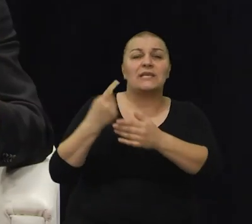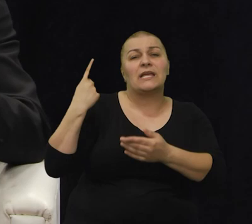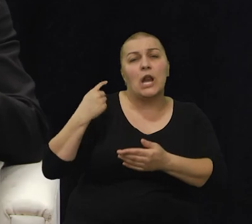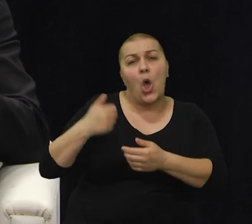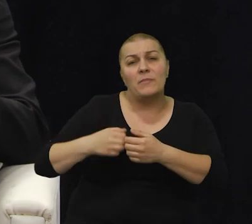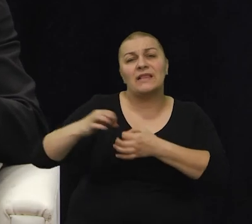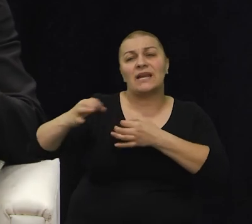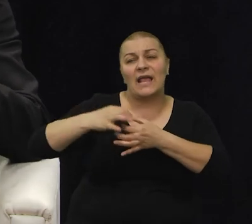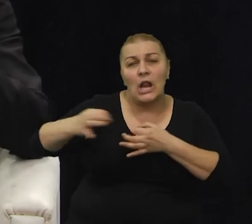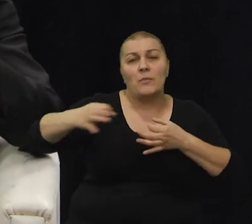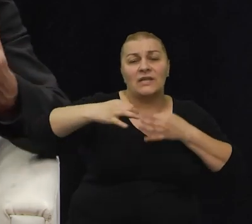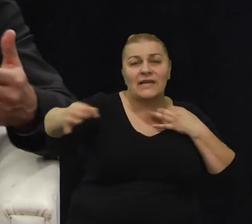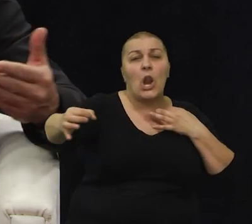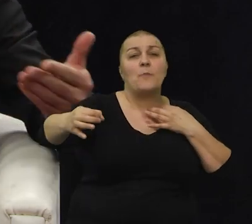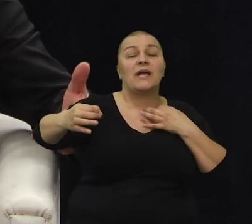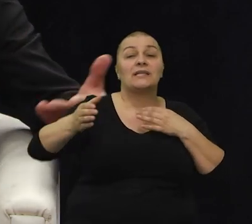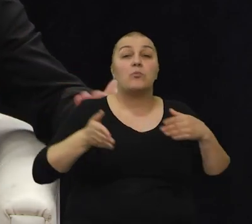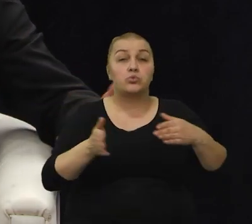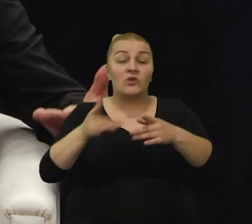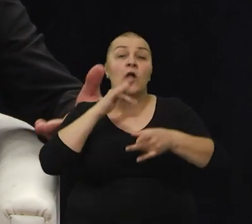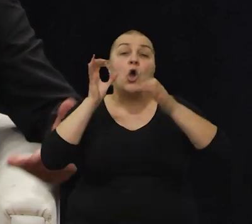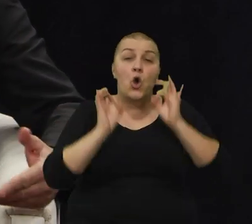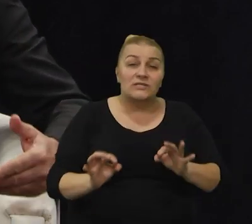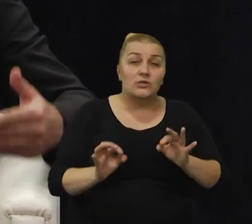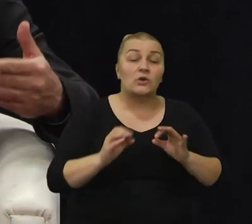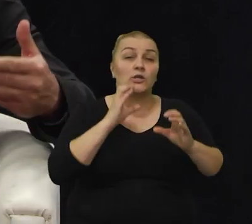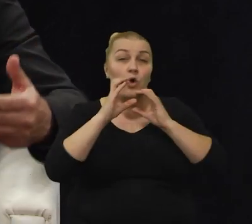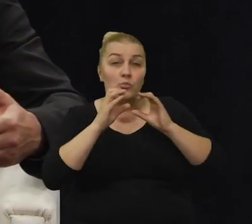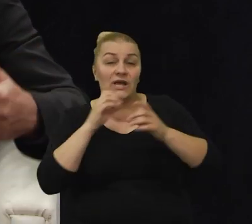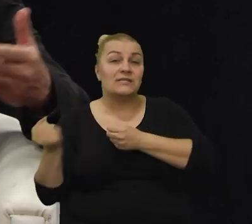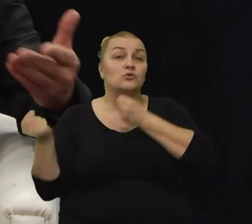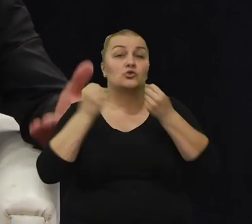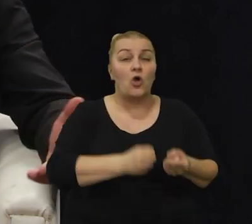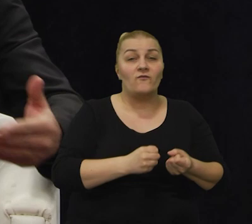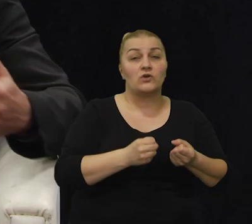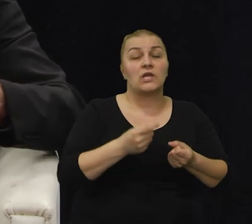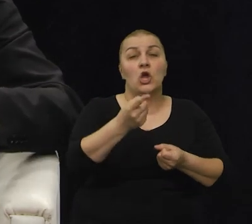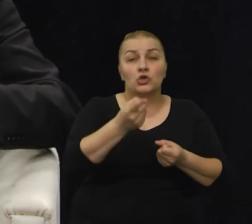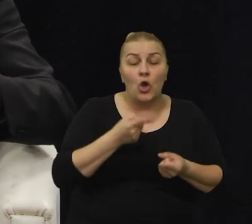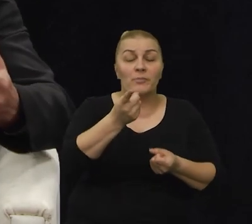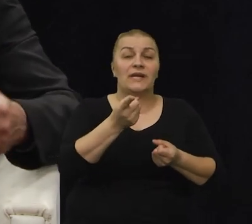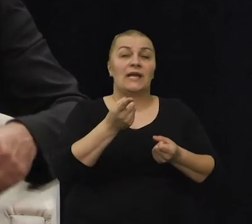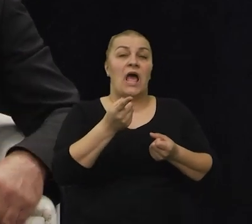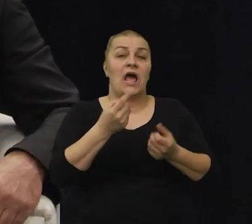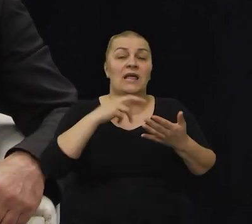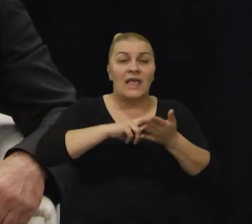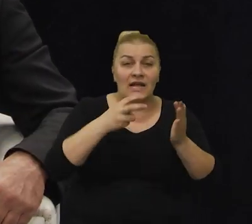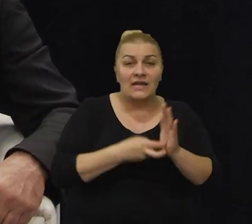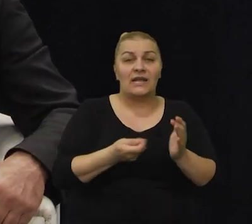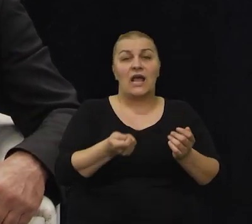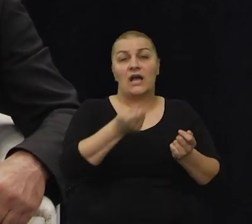kilometre i kilometre putova, osigurati komunikaciju, dovoz topnika, tehnika, hrane,